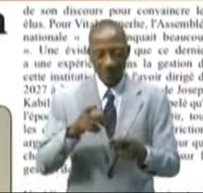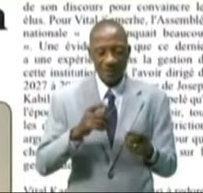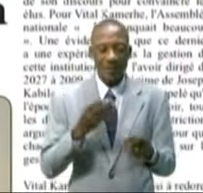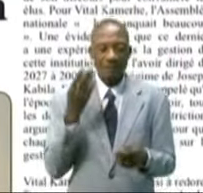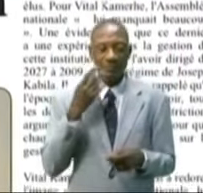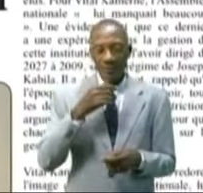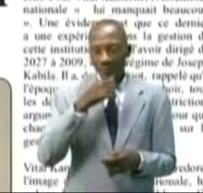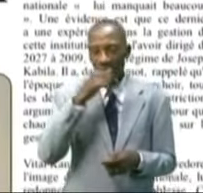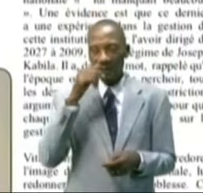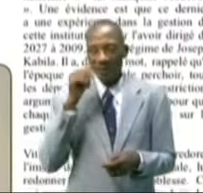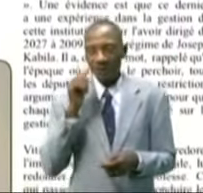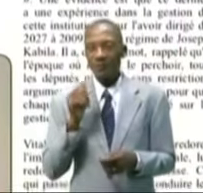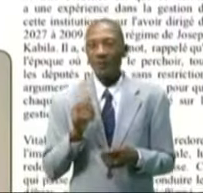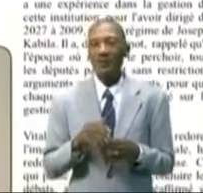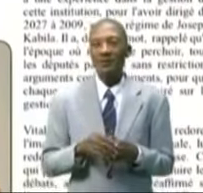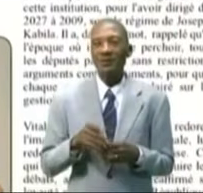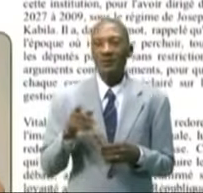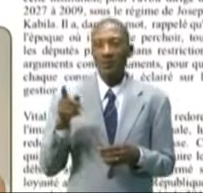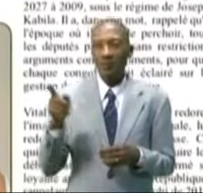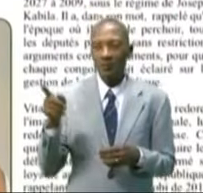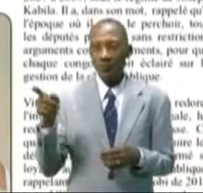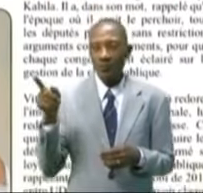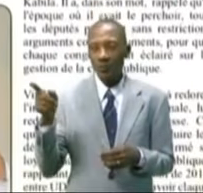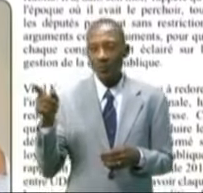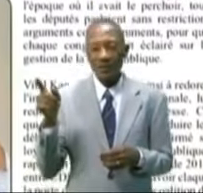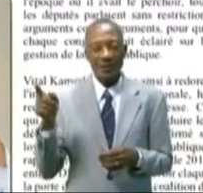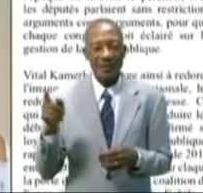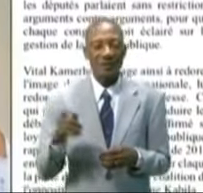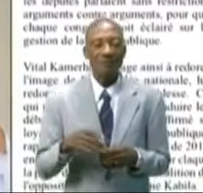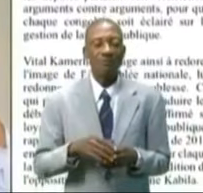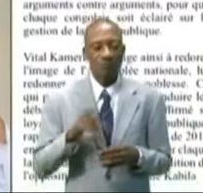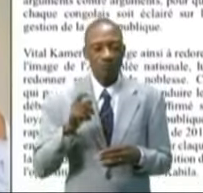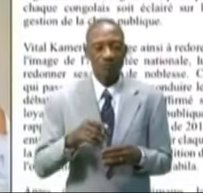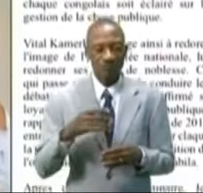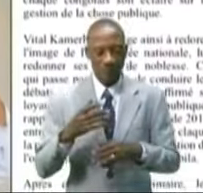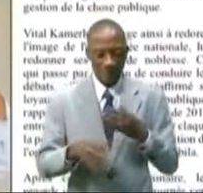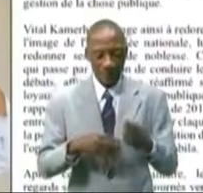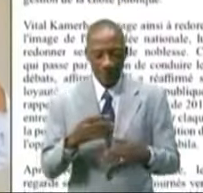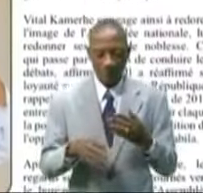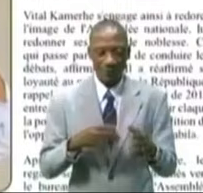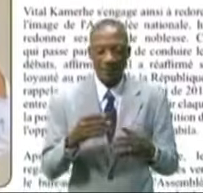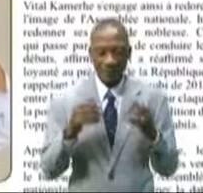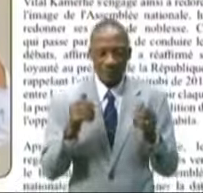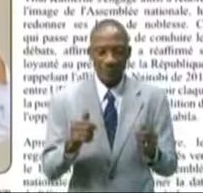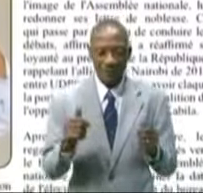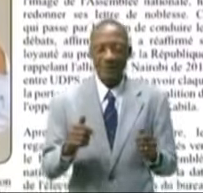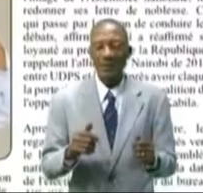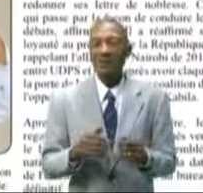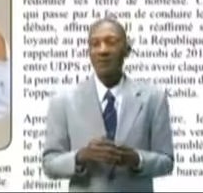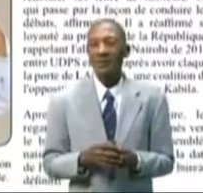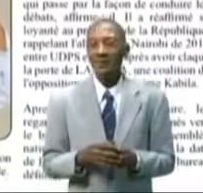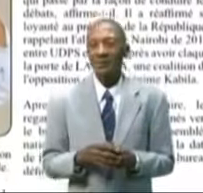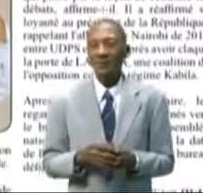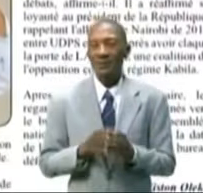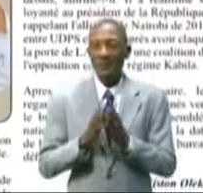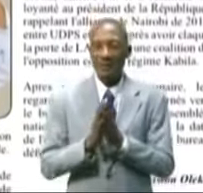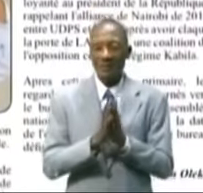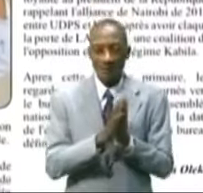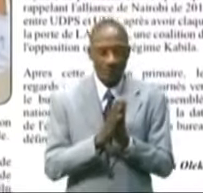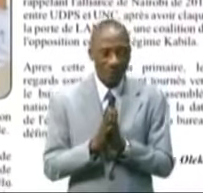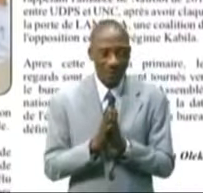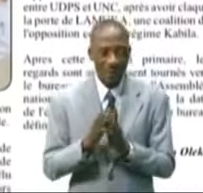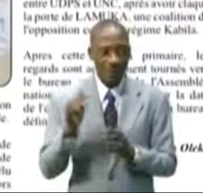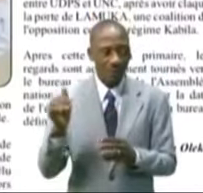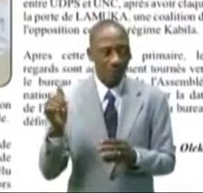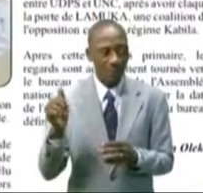coalition majoritaire à cette élection primaire mardi au Palais du Peuple. Kamerhe s'engage ainsi à redorer l'image de